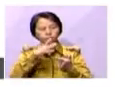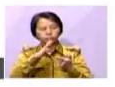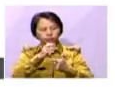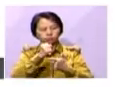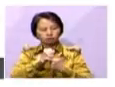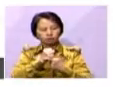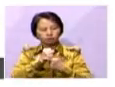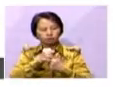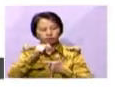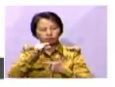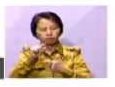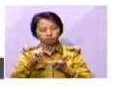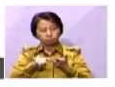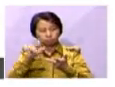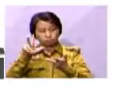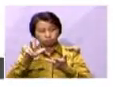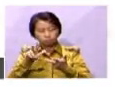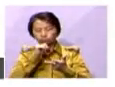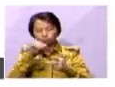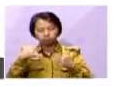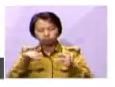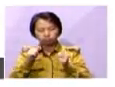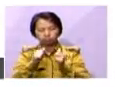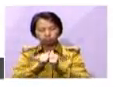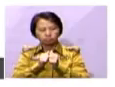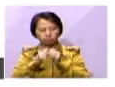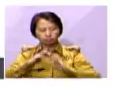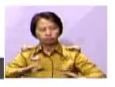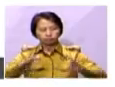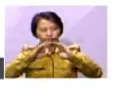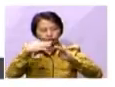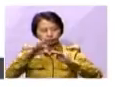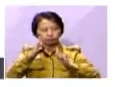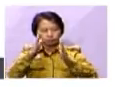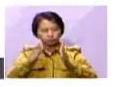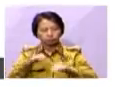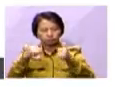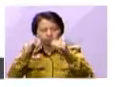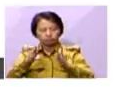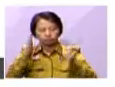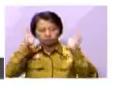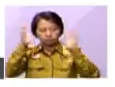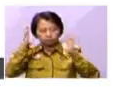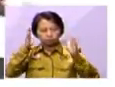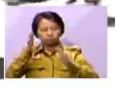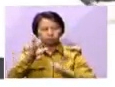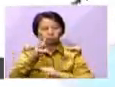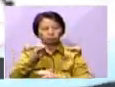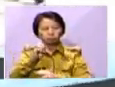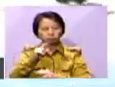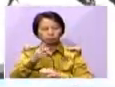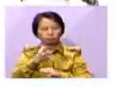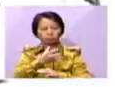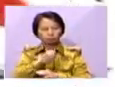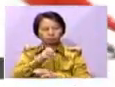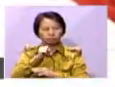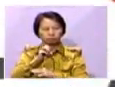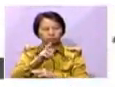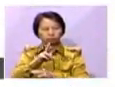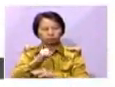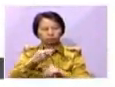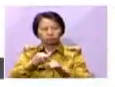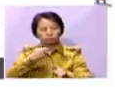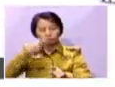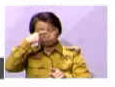meraih pingat gangsa walaupun tidak beraksi dalam pentas final selepas seorang lagi atlet Malaysia Wong Diving dan Tirasak Punpok